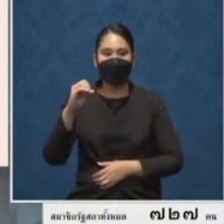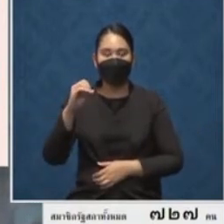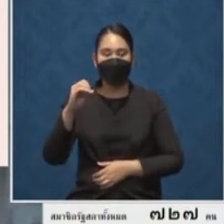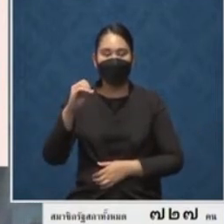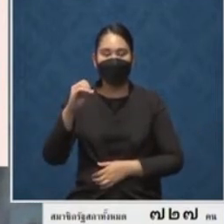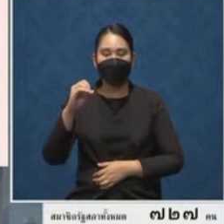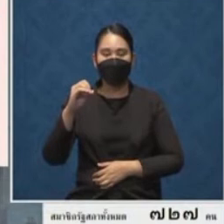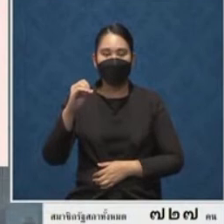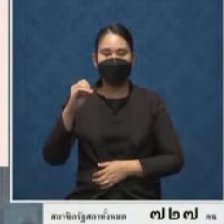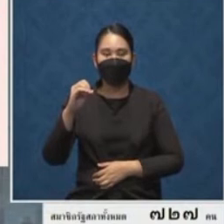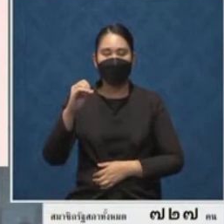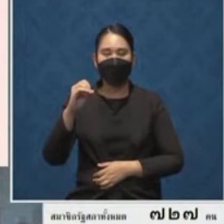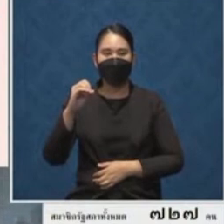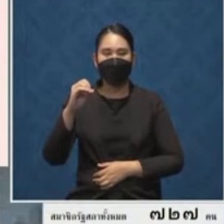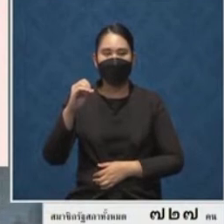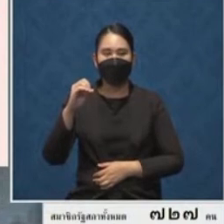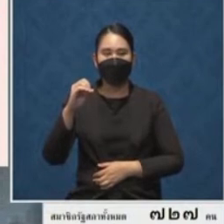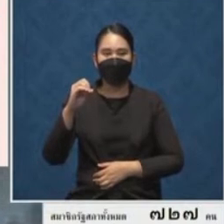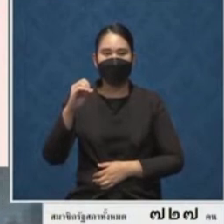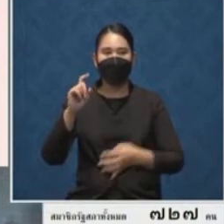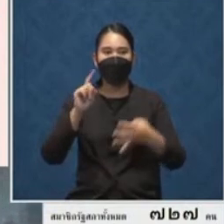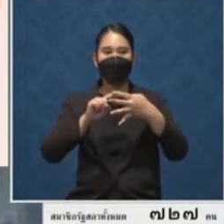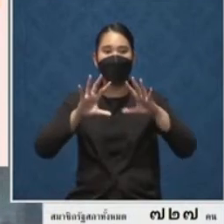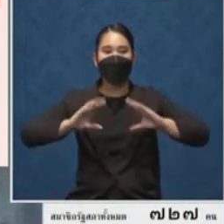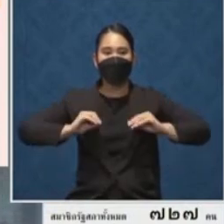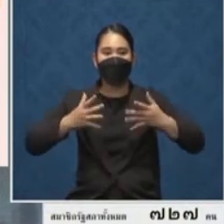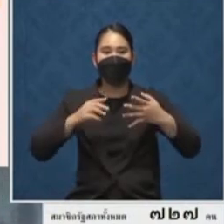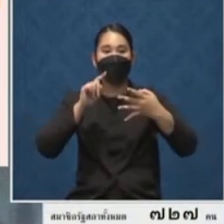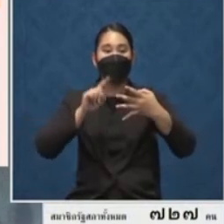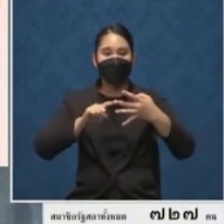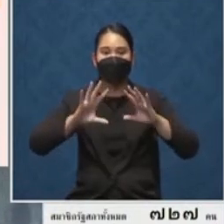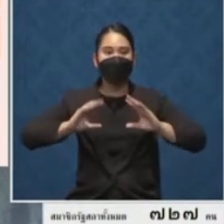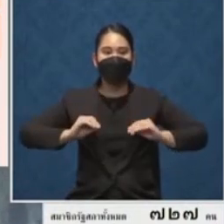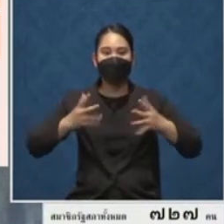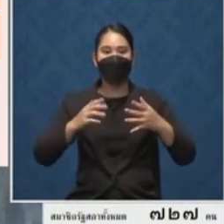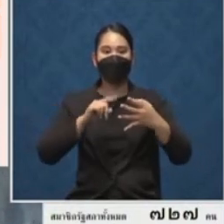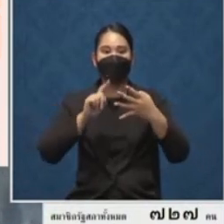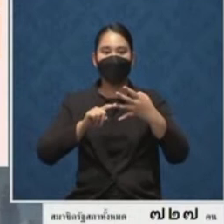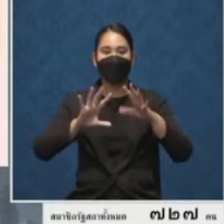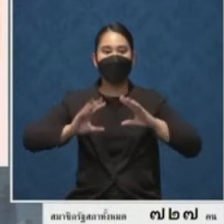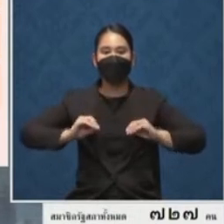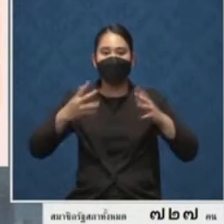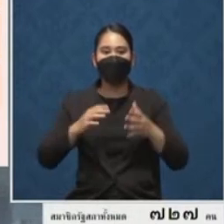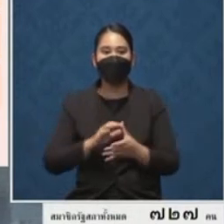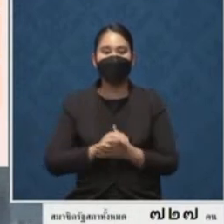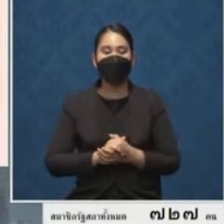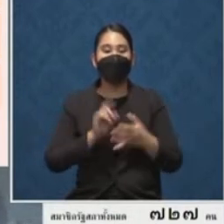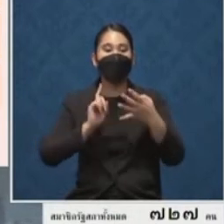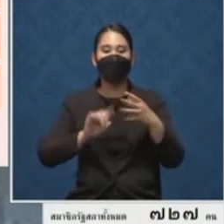า 1ไม่รับหลักการ2ไม่รับหลักการ3ไม่รับหลักการ4ไม่รับหลัก